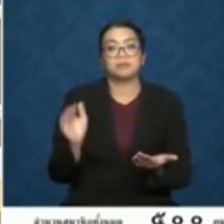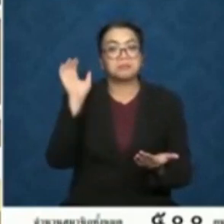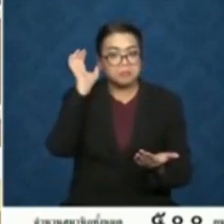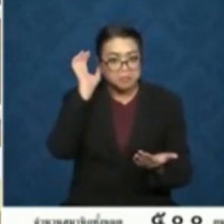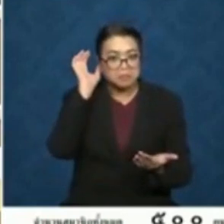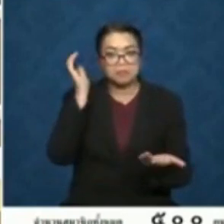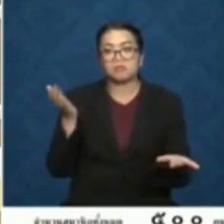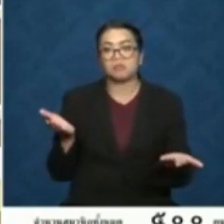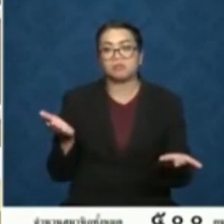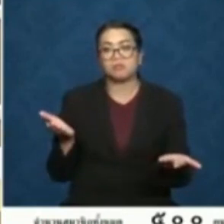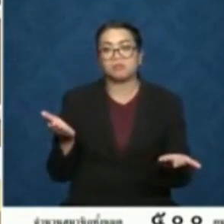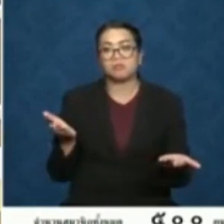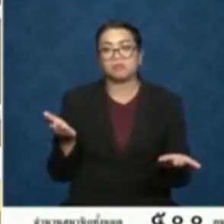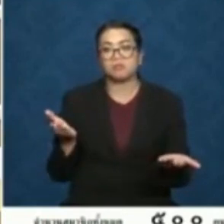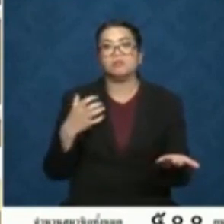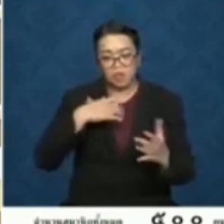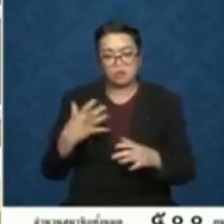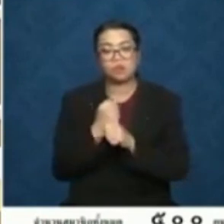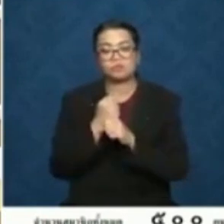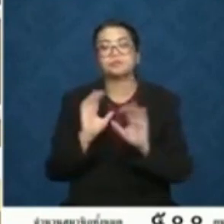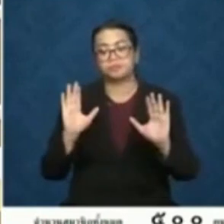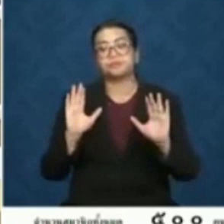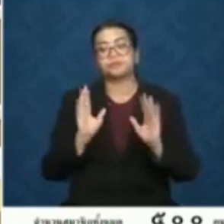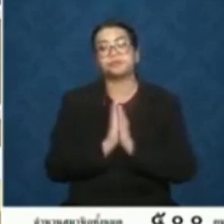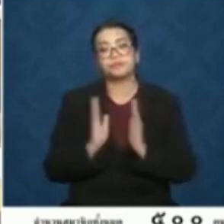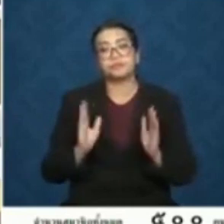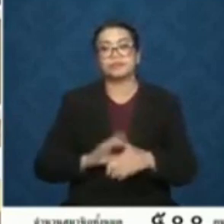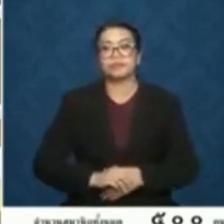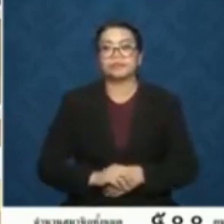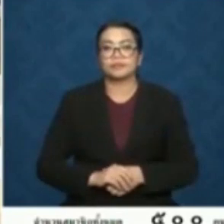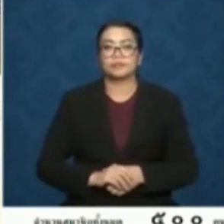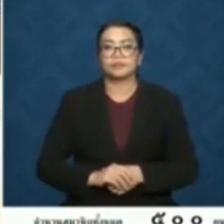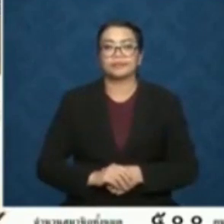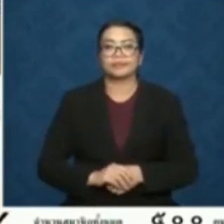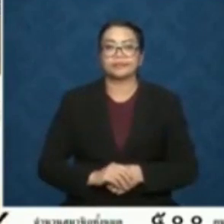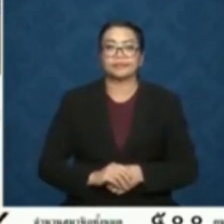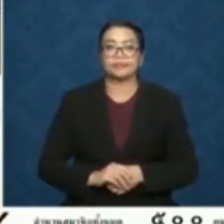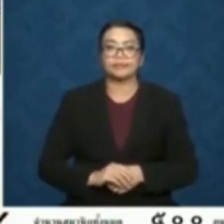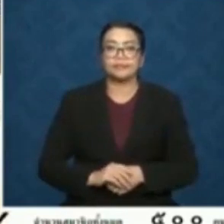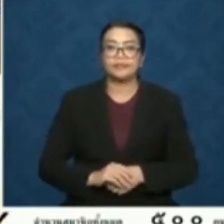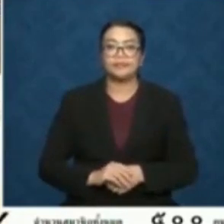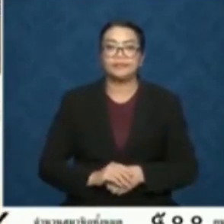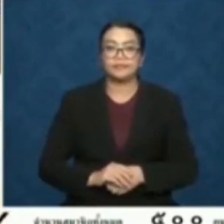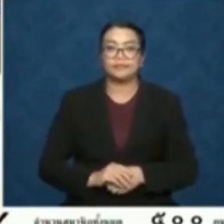ติมันอยู่ตรงไหนนี่แหละครับท่านประธานครับที่ผมอยากจะสรุปขอบพระคุณครับ